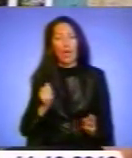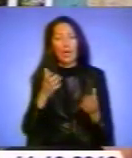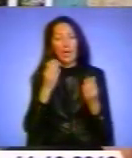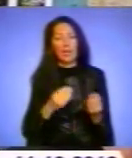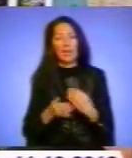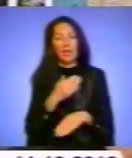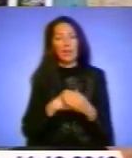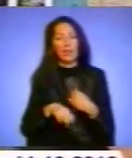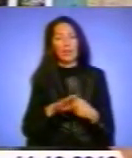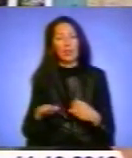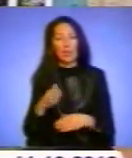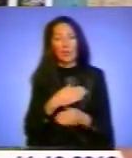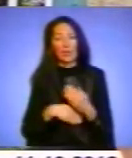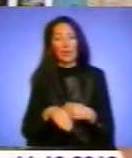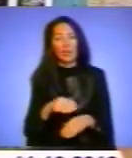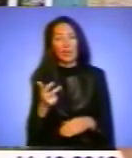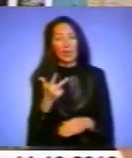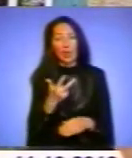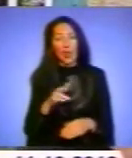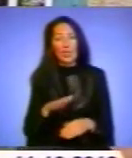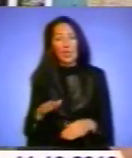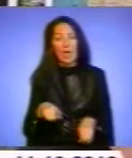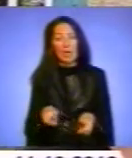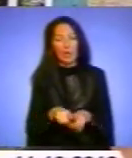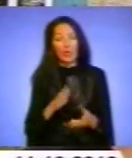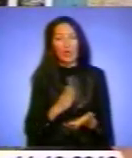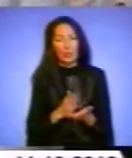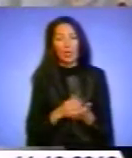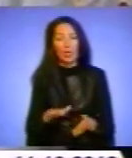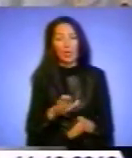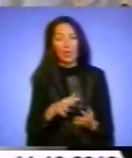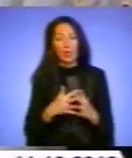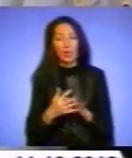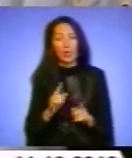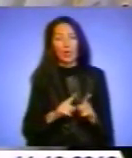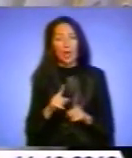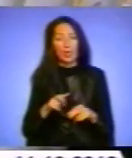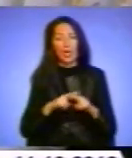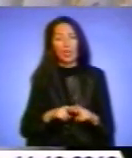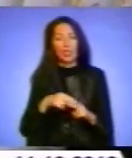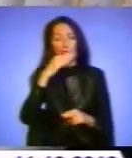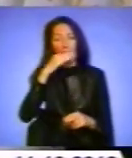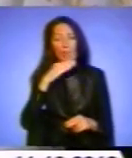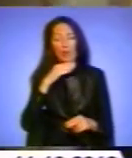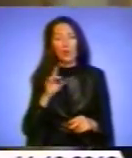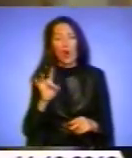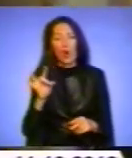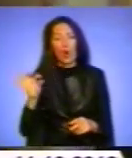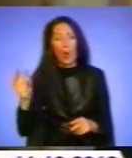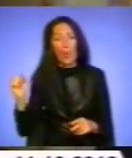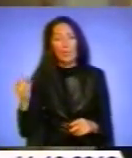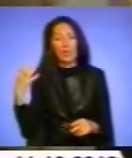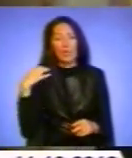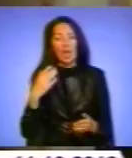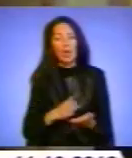інваліда, дітям-інвалідам. Трьох дітей я також маю на території сільської ради. Хрещений батько Романа, начальник служби у справах дітей